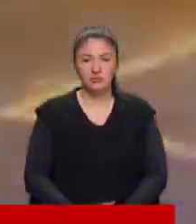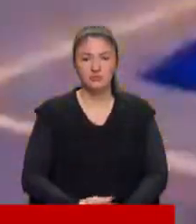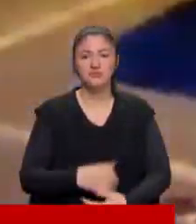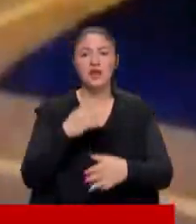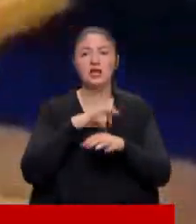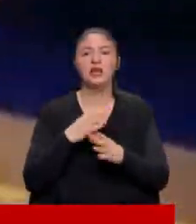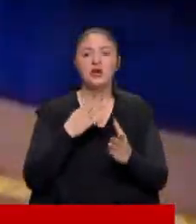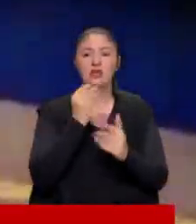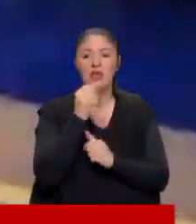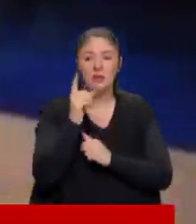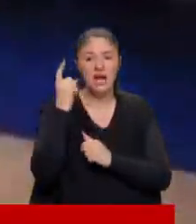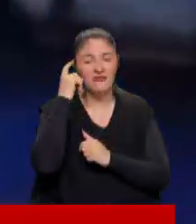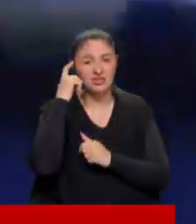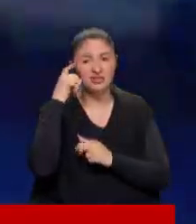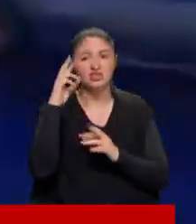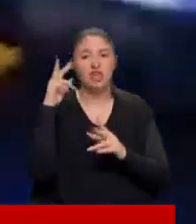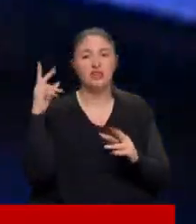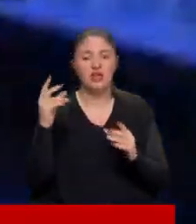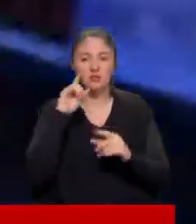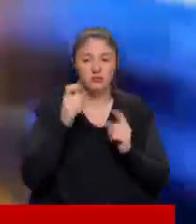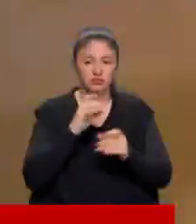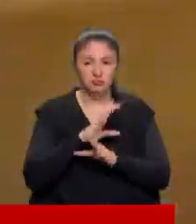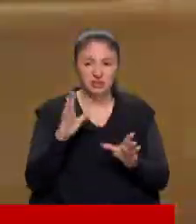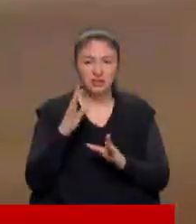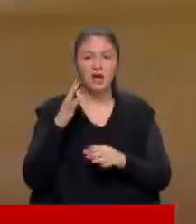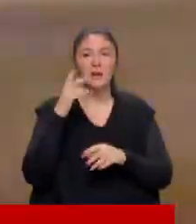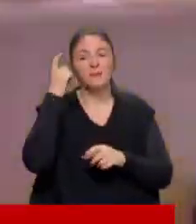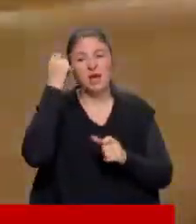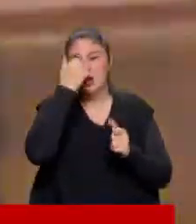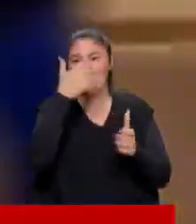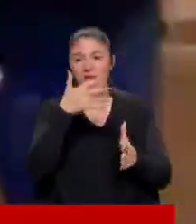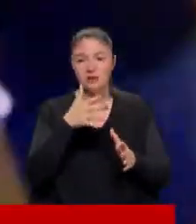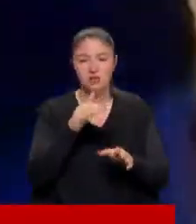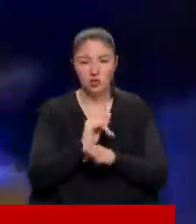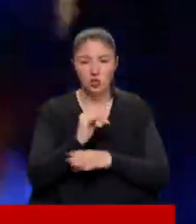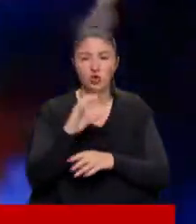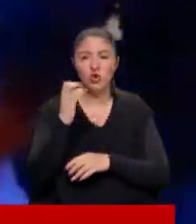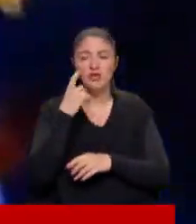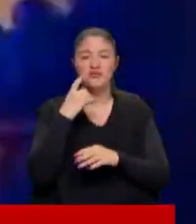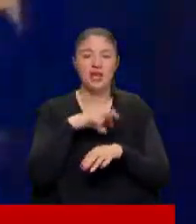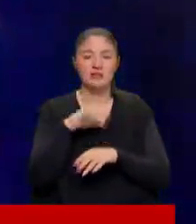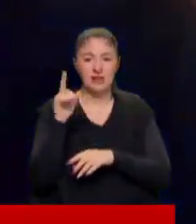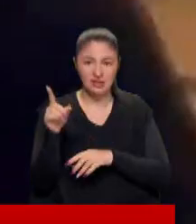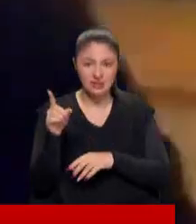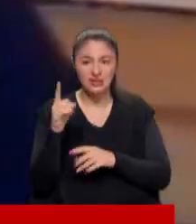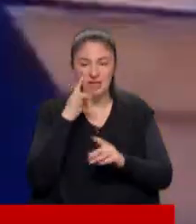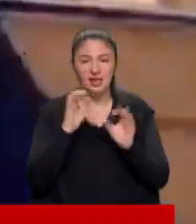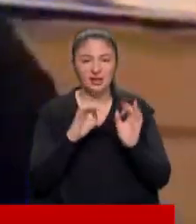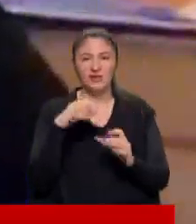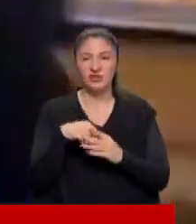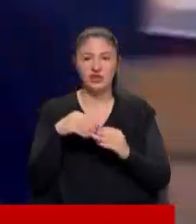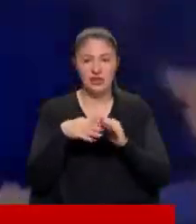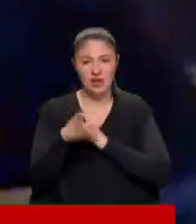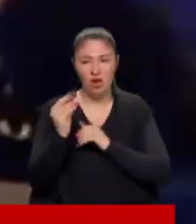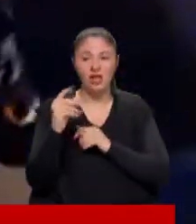Hastaneye kaldırılan adamın kafasında çatlaklar tespit edildi. Beyin kanaması geçiriyordu. Çorlu Devlet Hastanesi'nde tedavi altına